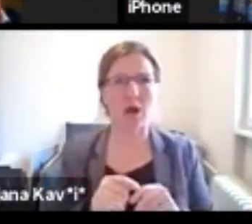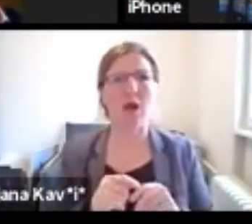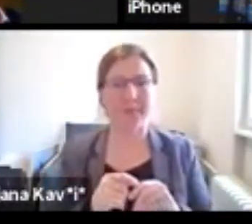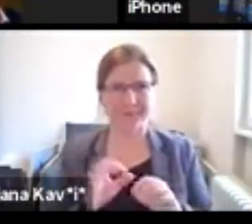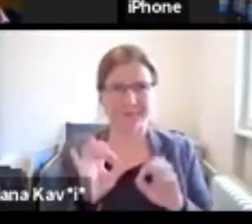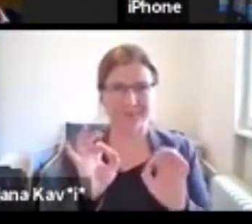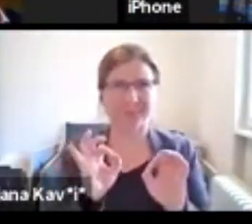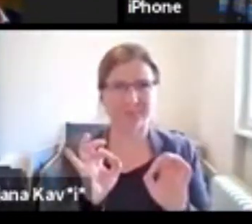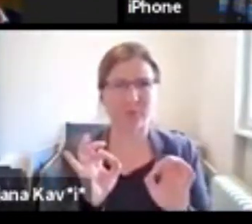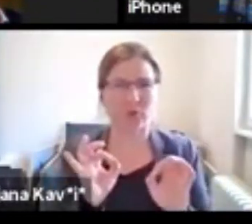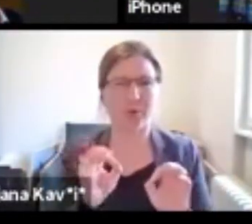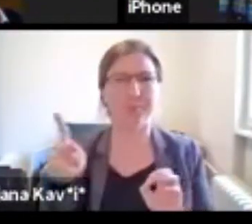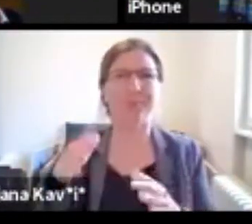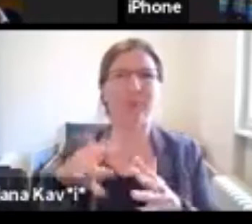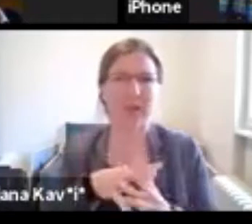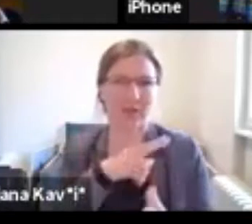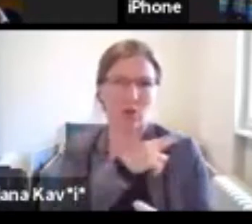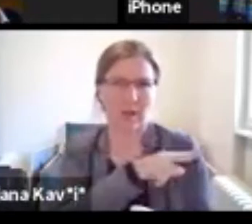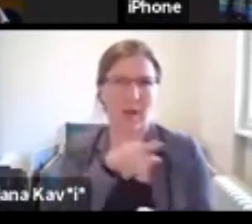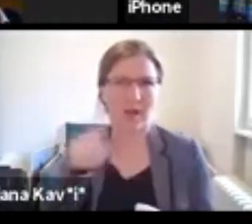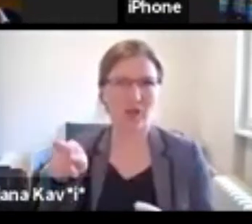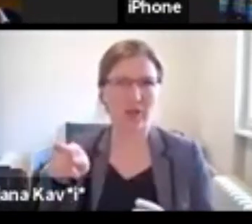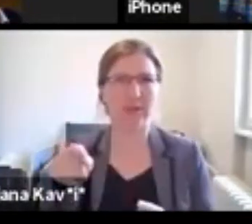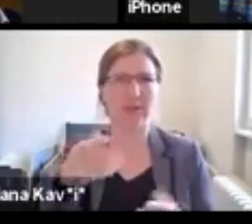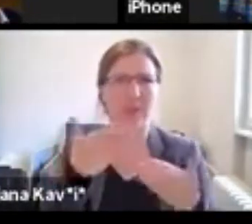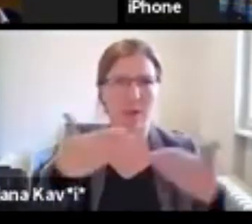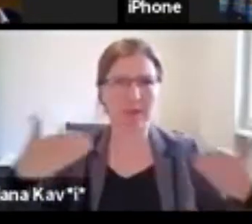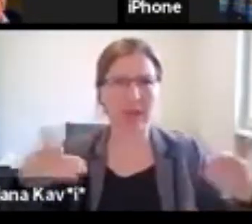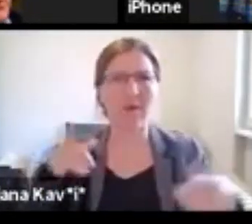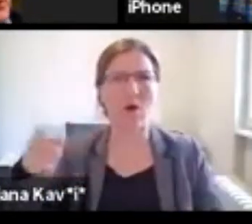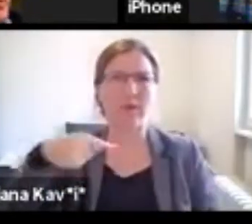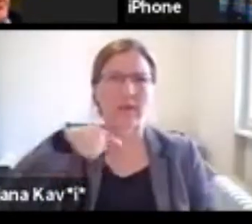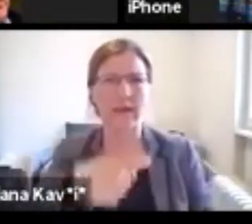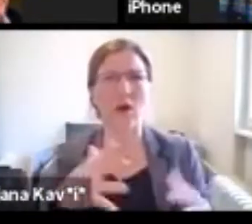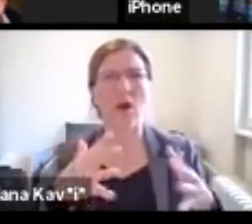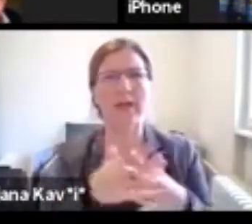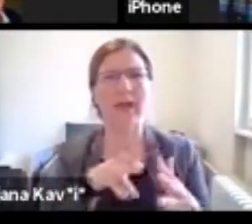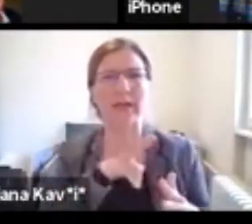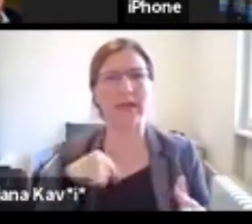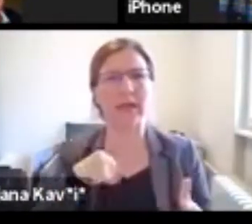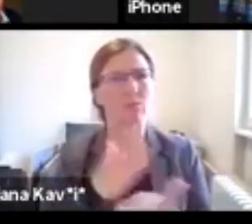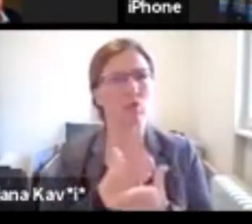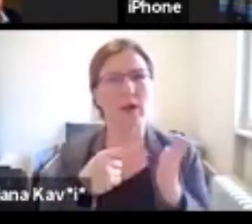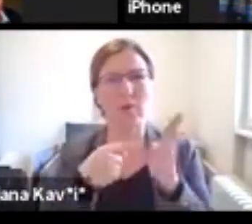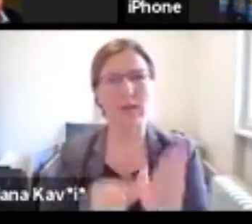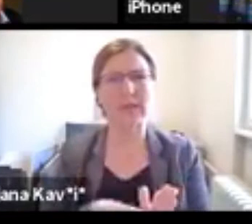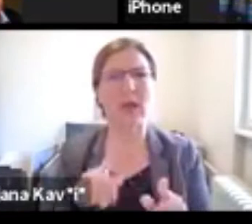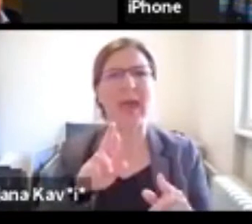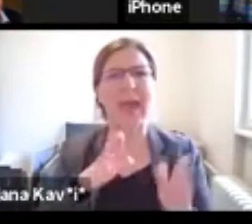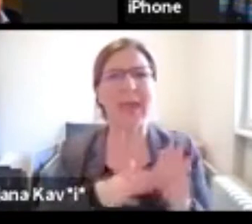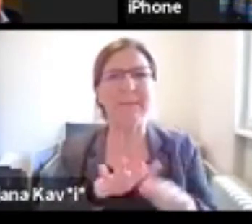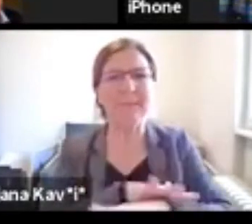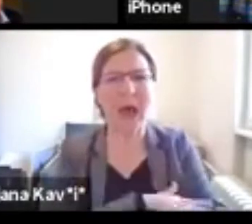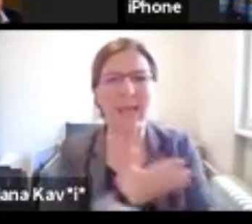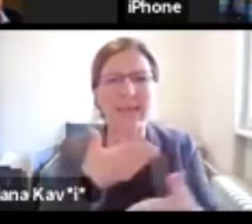Gradonačelnik je pozvao i rekao da grad Zagreb je grad empatije, tolerancije, otvorenog